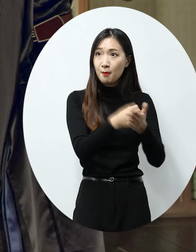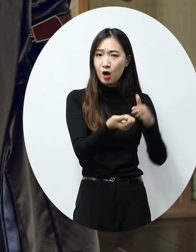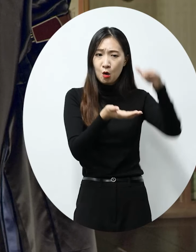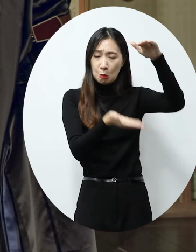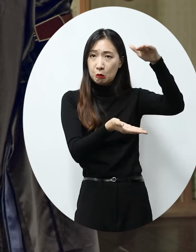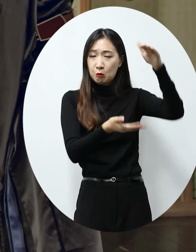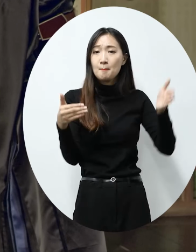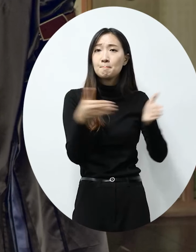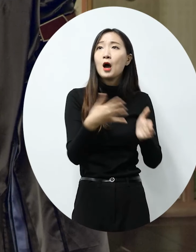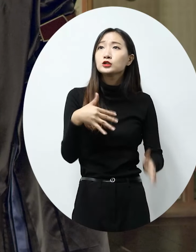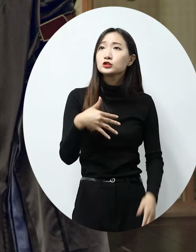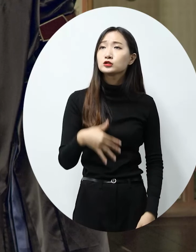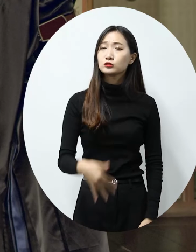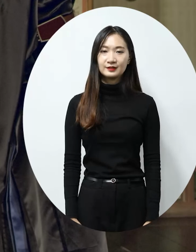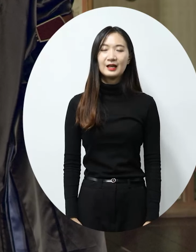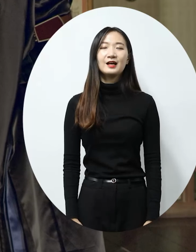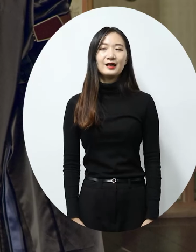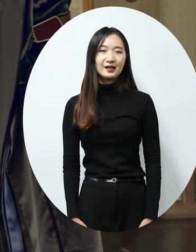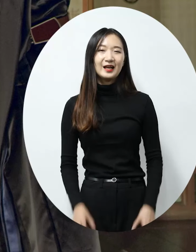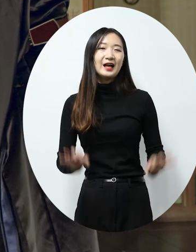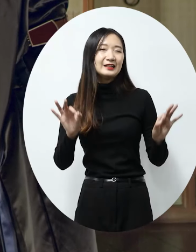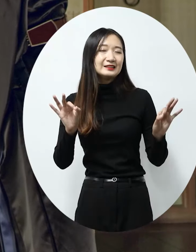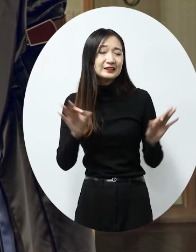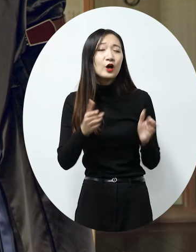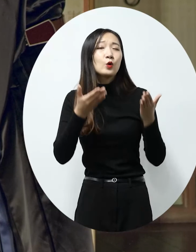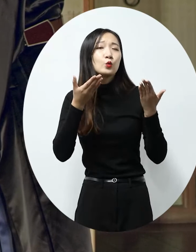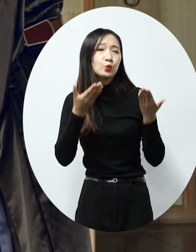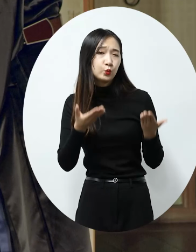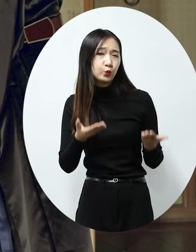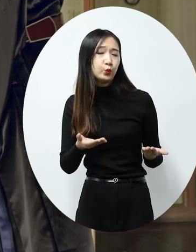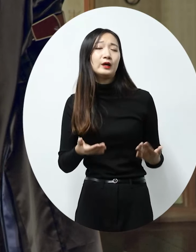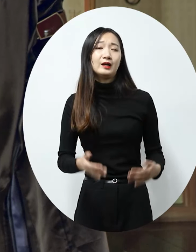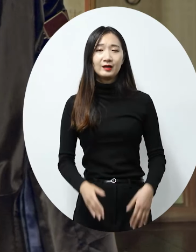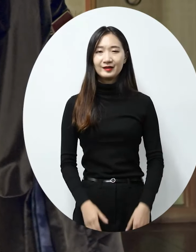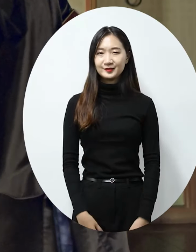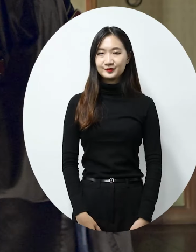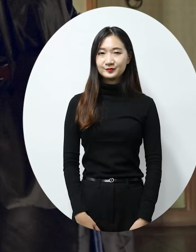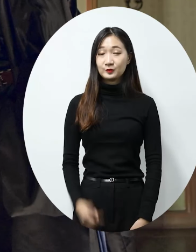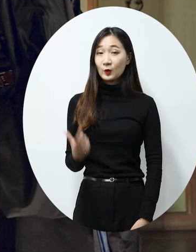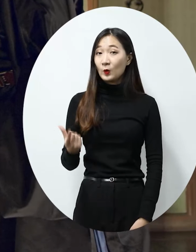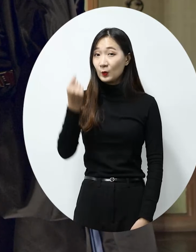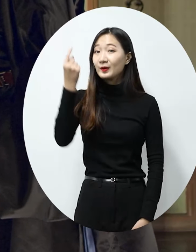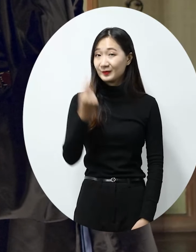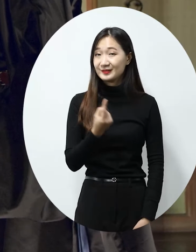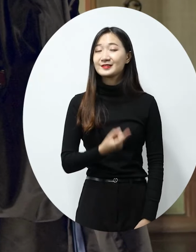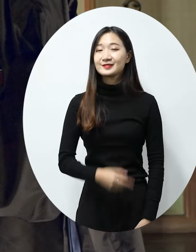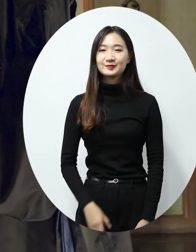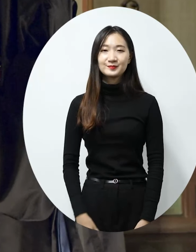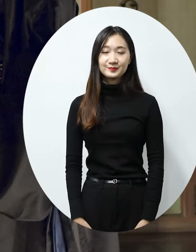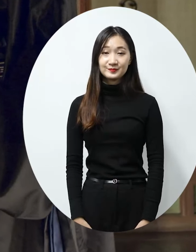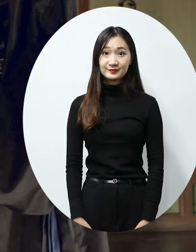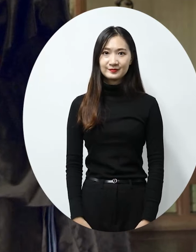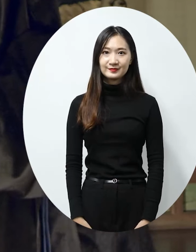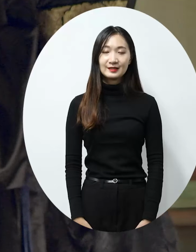아직 남았어운데 이제 잠시 머리를 식히는 겁니다 곧 돌아오겠습니다 자